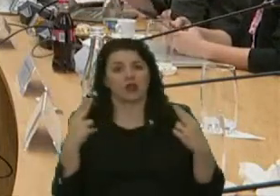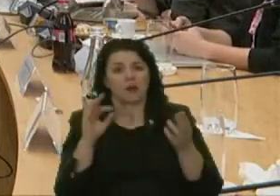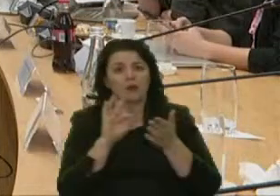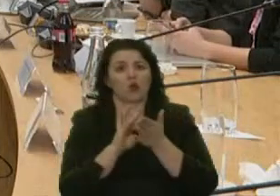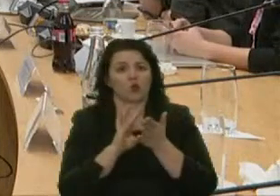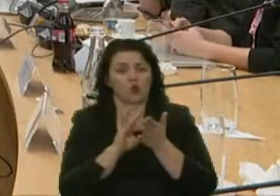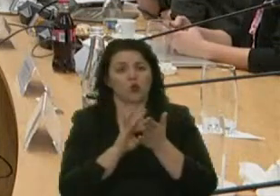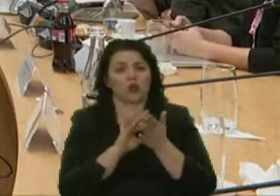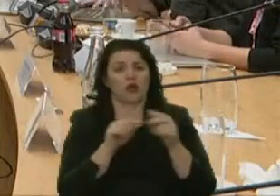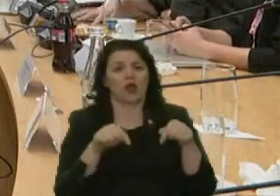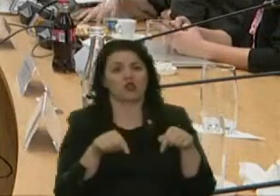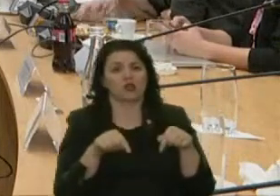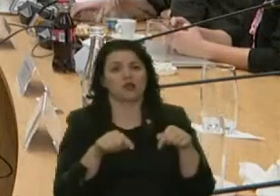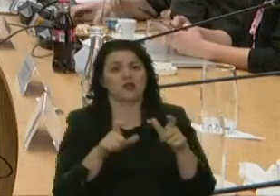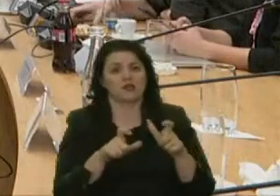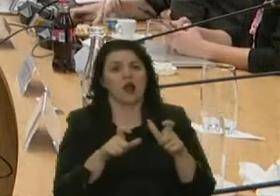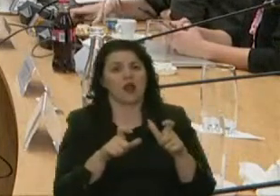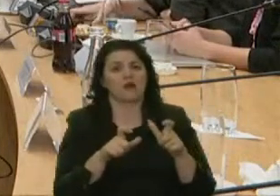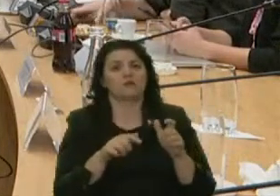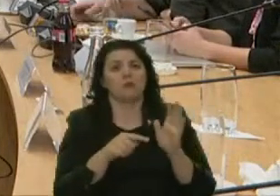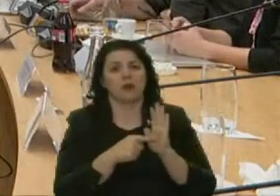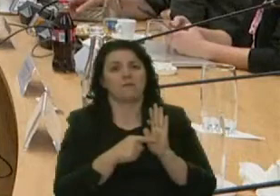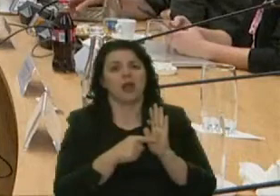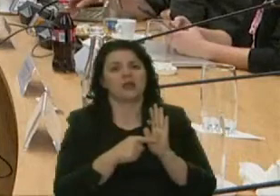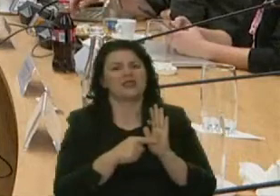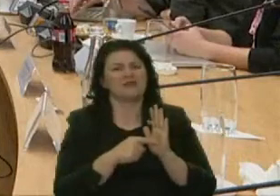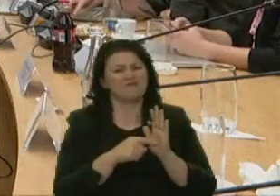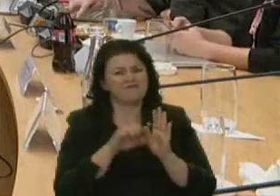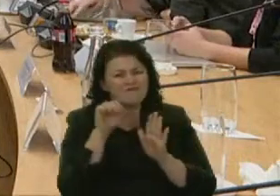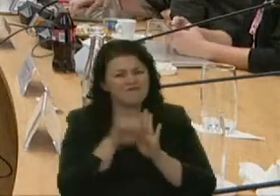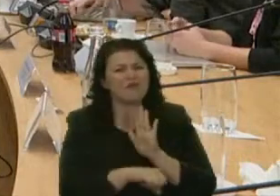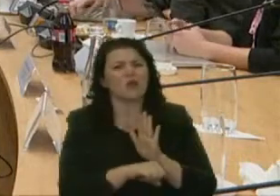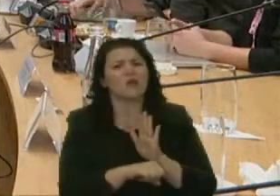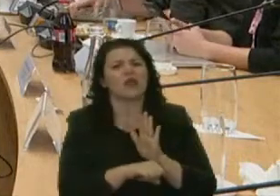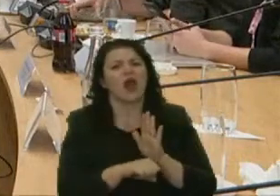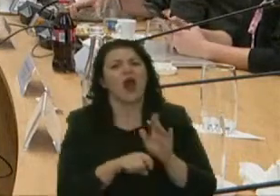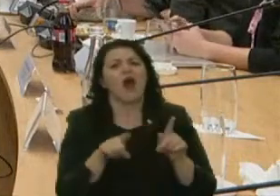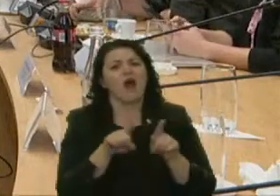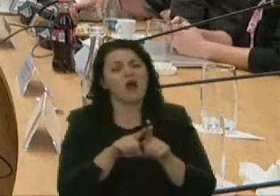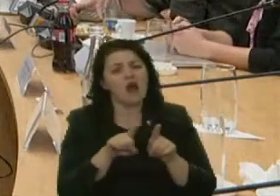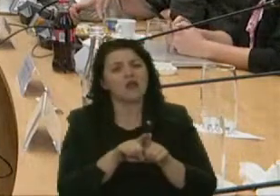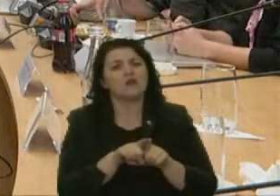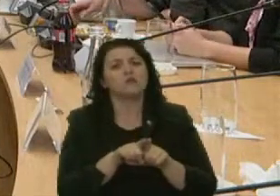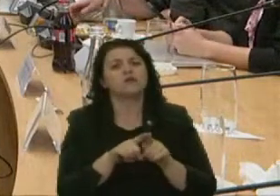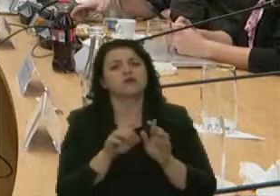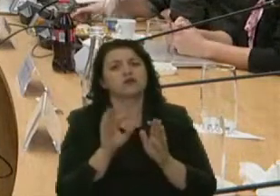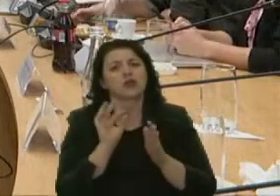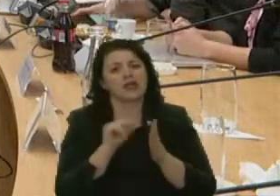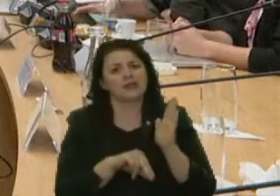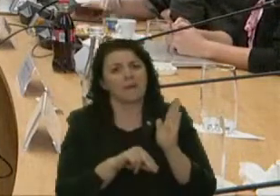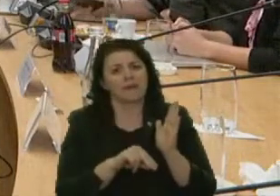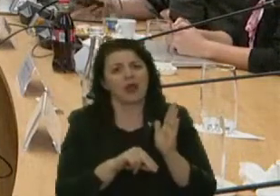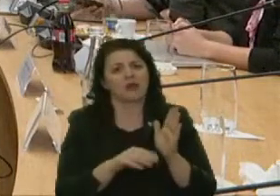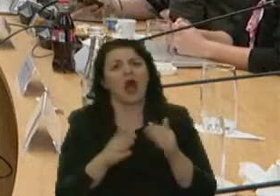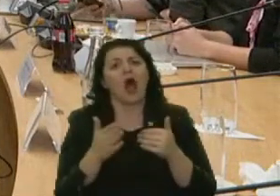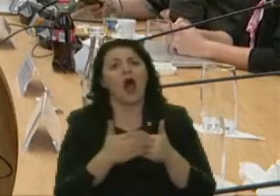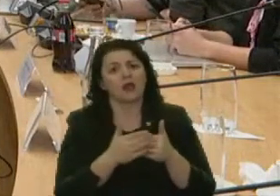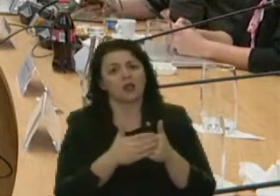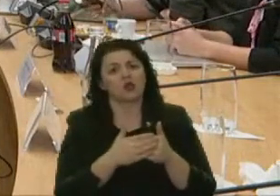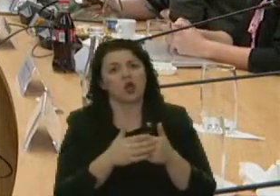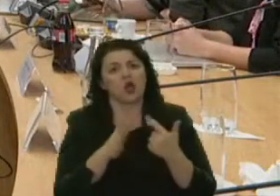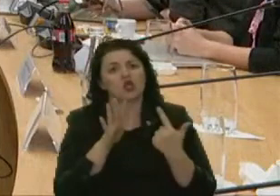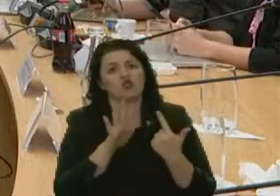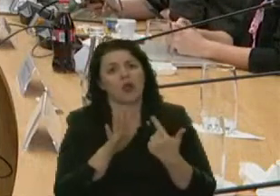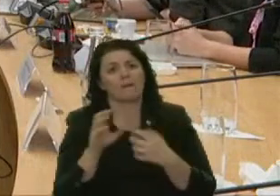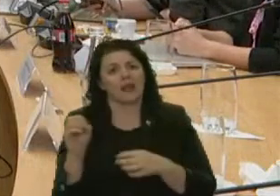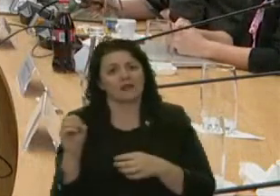constructive în această sală prin prezenta insist alături de semnatarii petiției depuse azi alături de cei peste 70